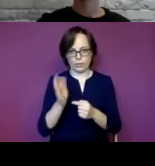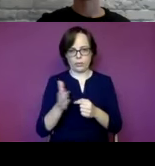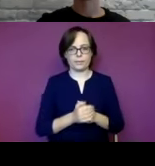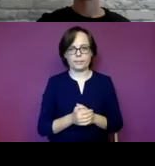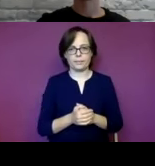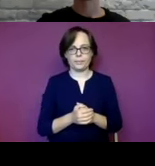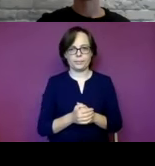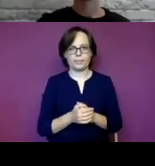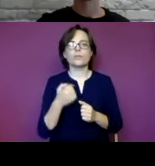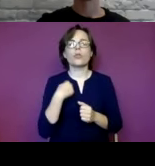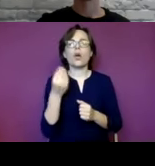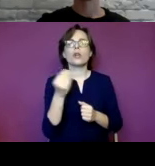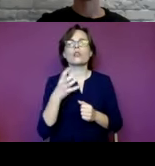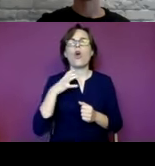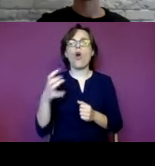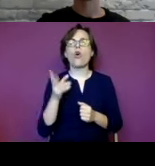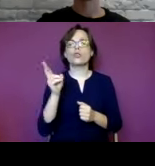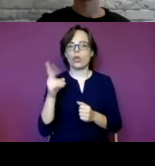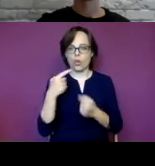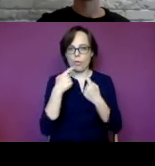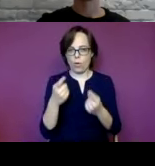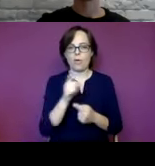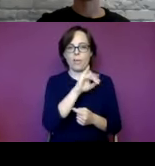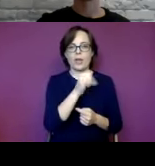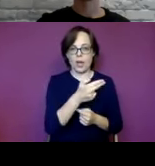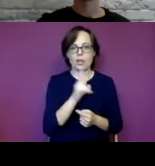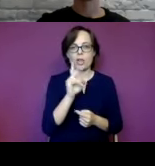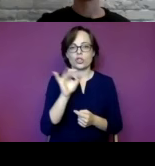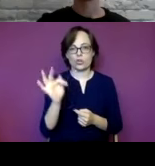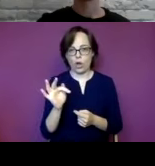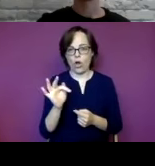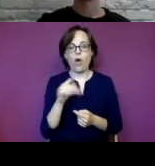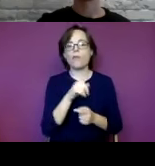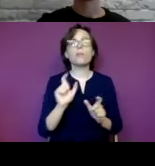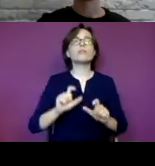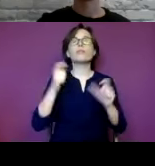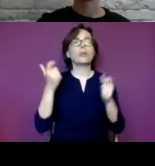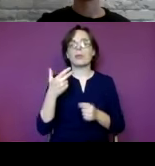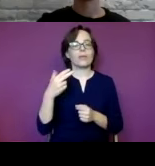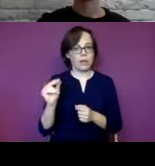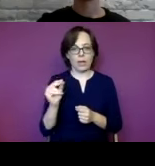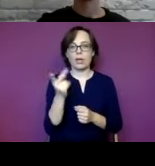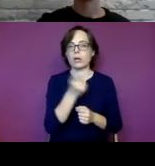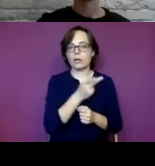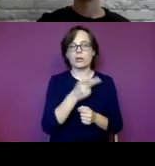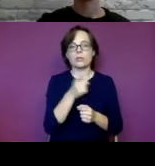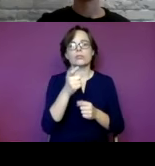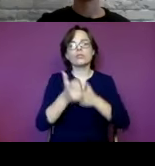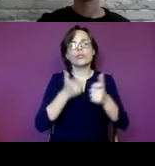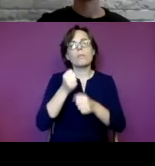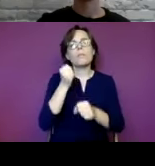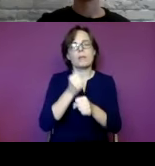może ja jeszcze przedstawię gości, tylko wspomnę, że Jan i Krzysztof nie są tu przypadkowo, bo są autorami pracy Wieśland,